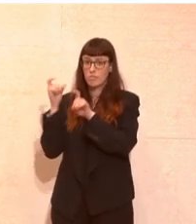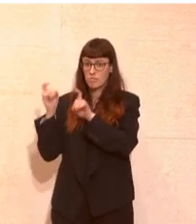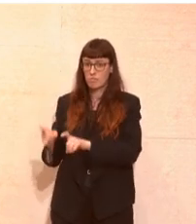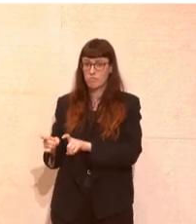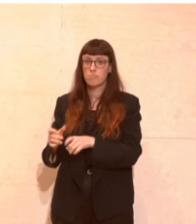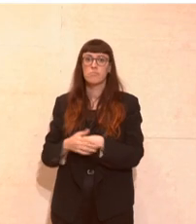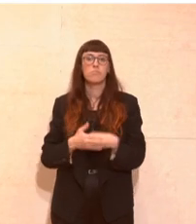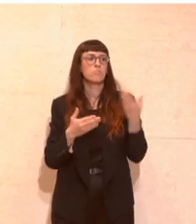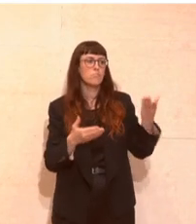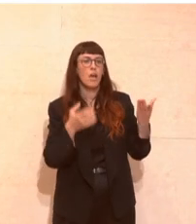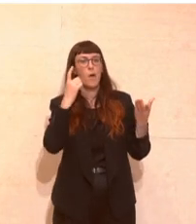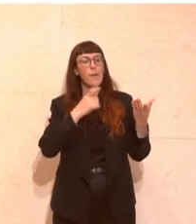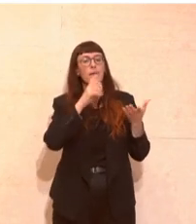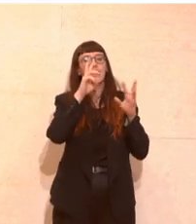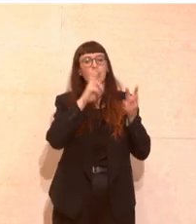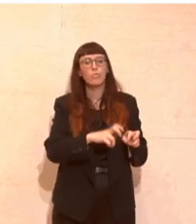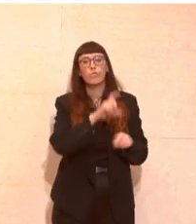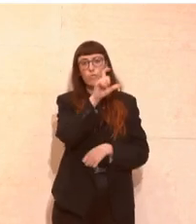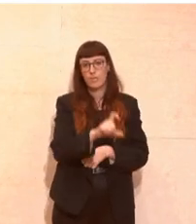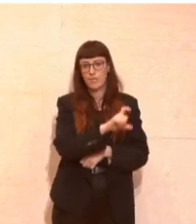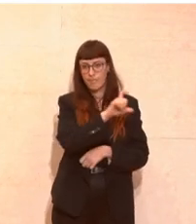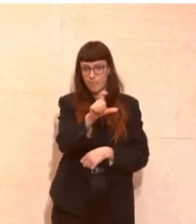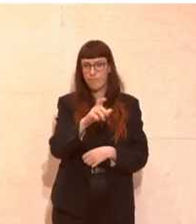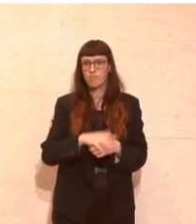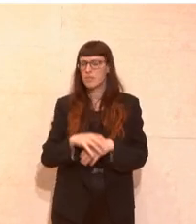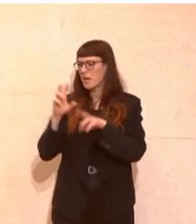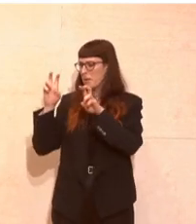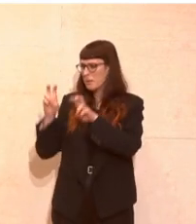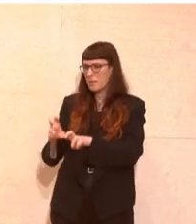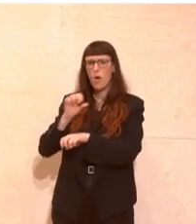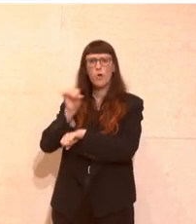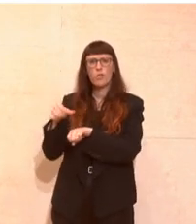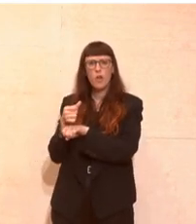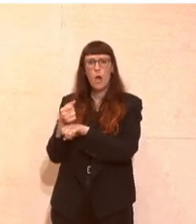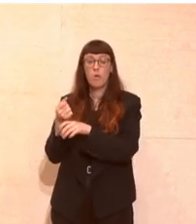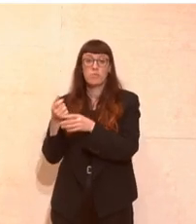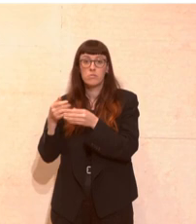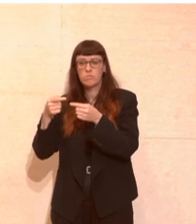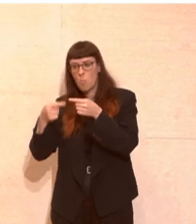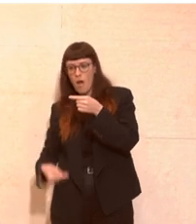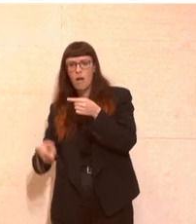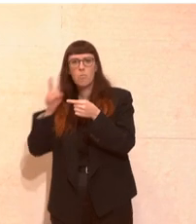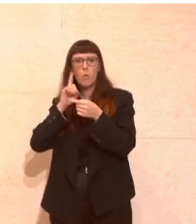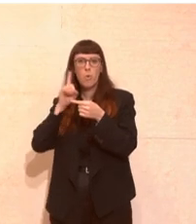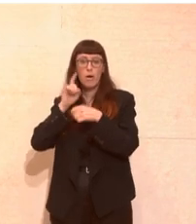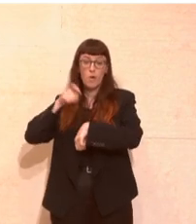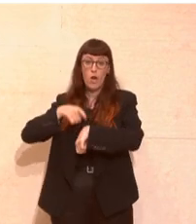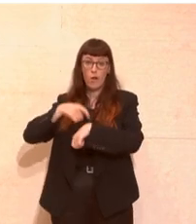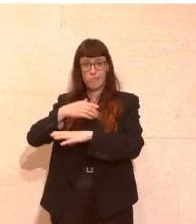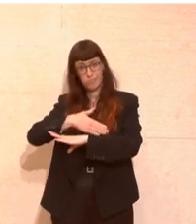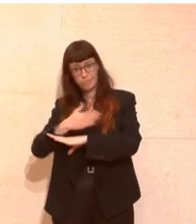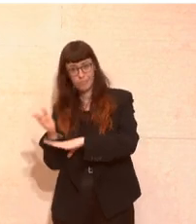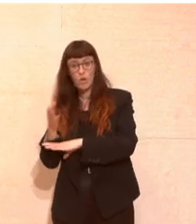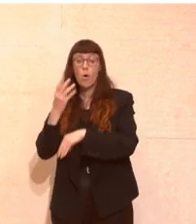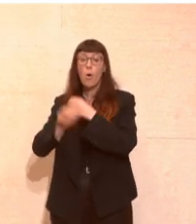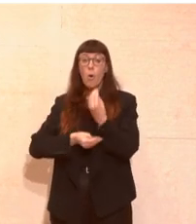C'est beaucoup lié à des difficultés autour de l'endormissement et un retard des heures de coucher. Et des facteurs environnementaux